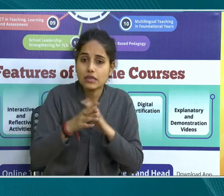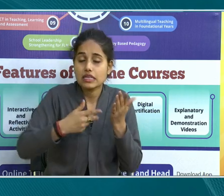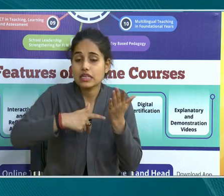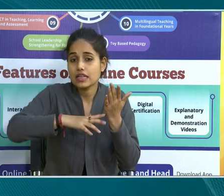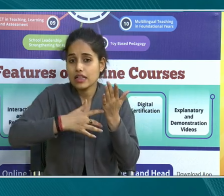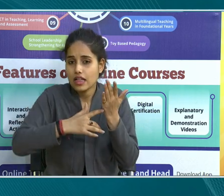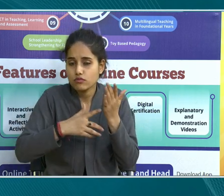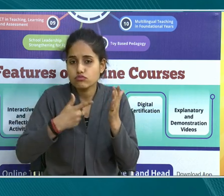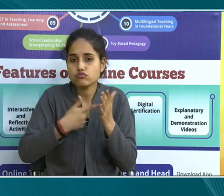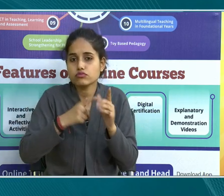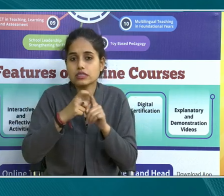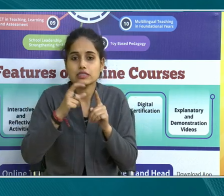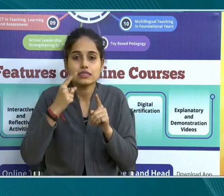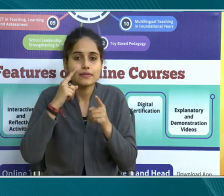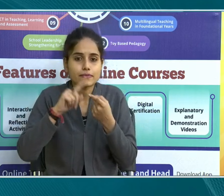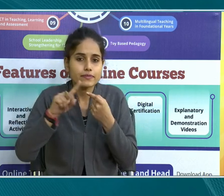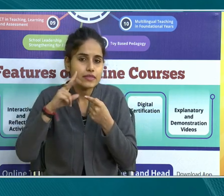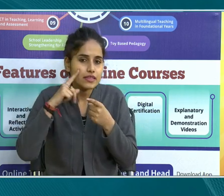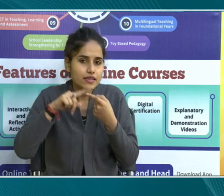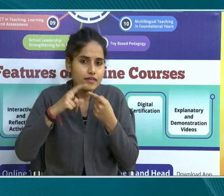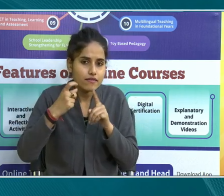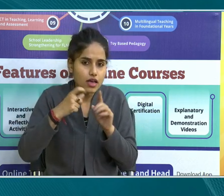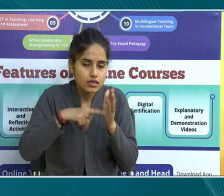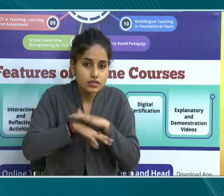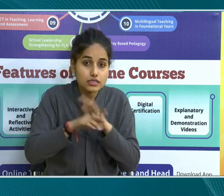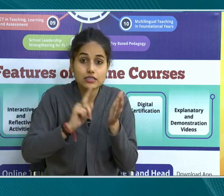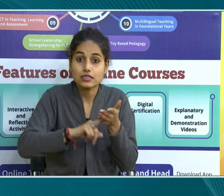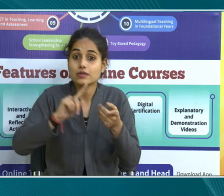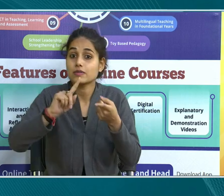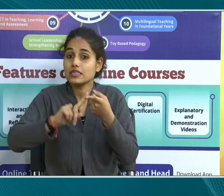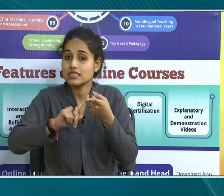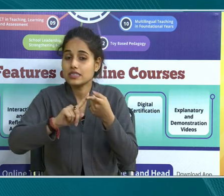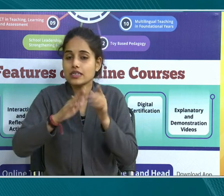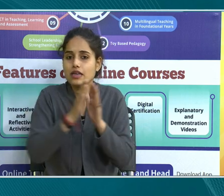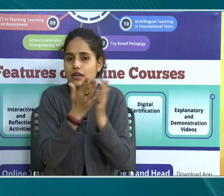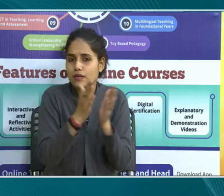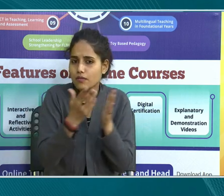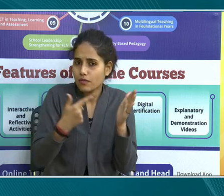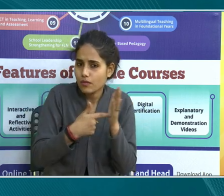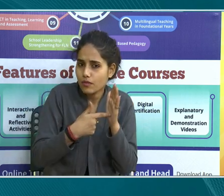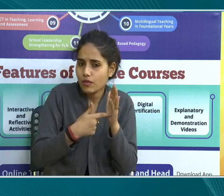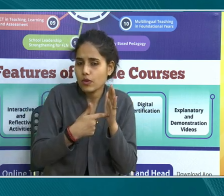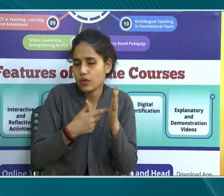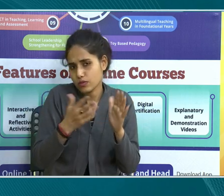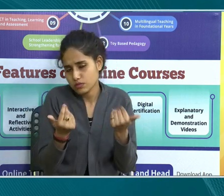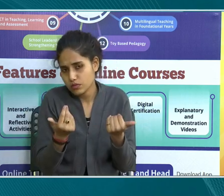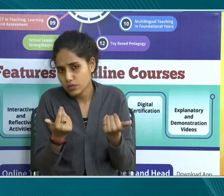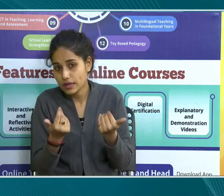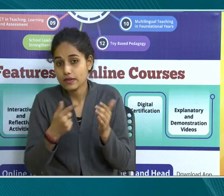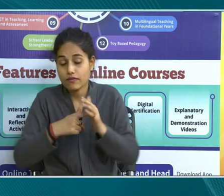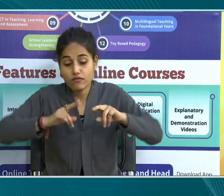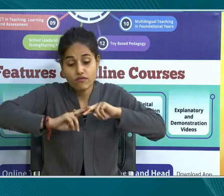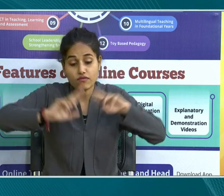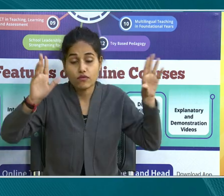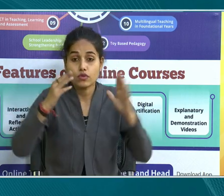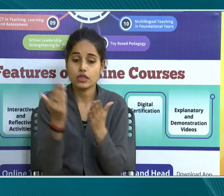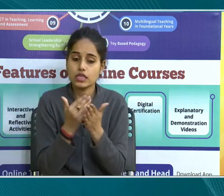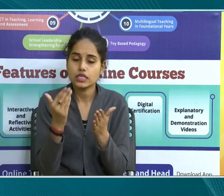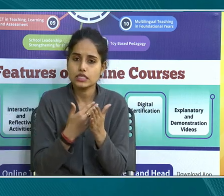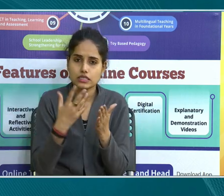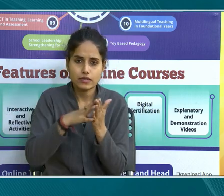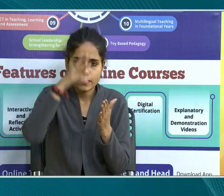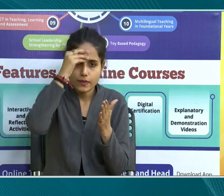है, उसमें आप ए-कंटेंट ले ले लेते हैं, और बच्चे उसको फॉर्वर्ड करके पूरे चैप्टर को पढ़ सकते